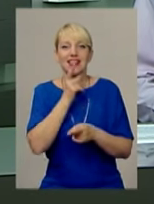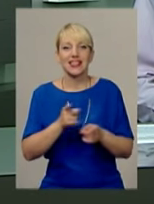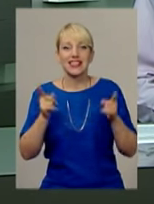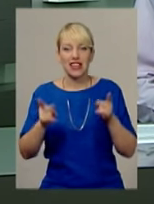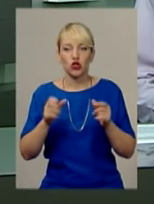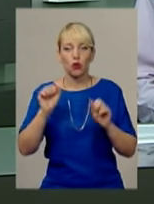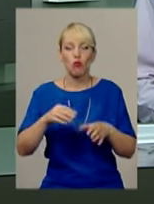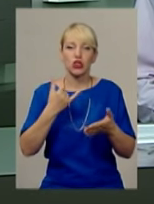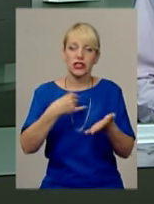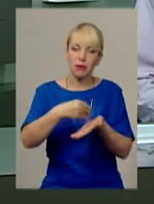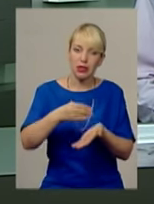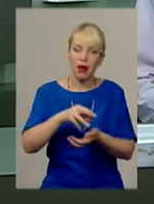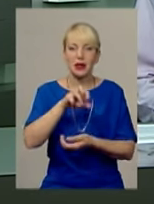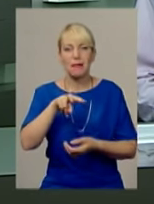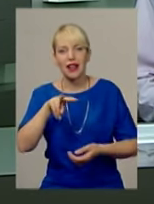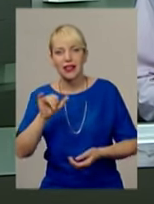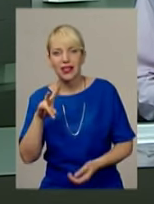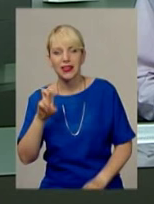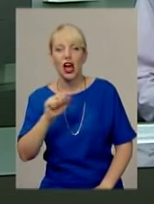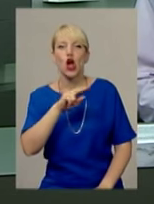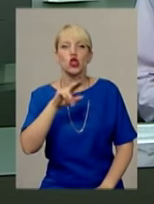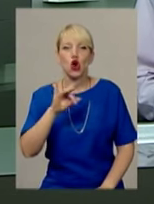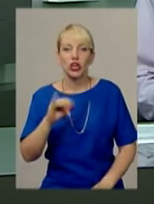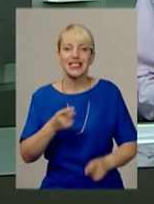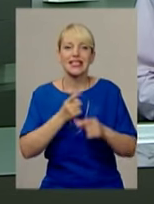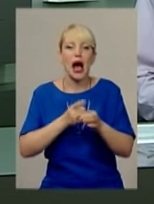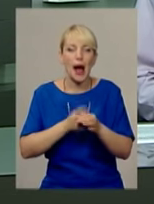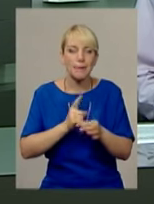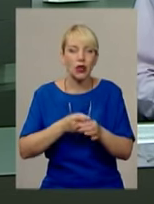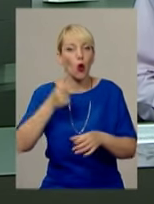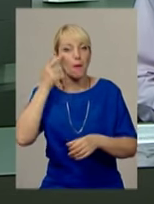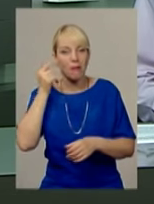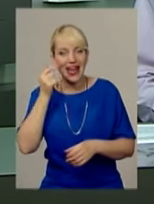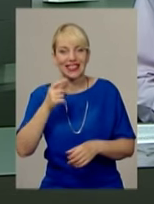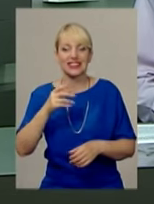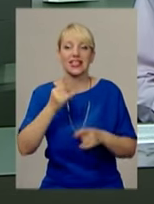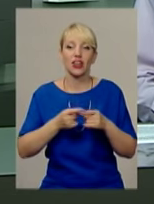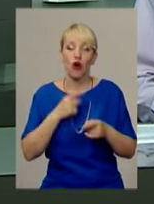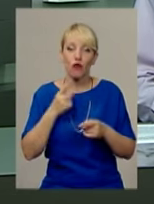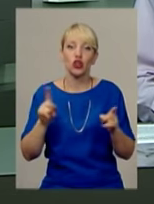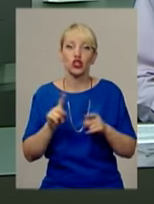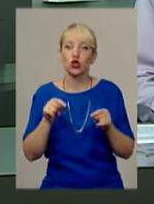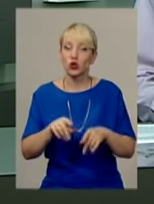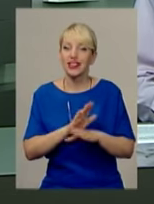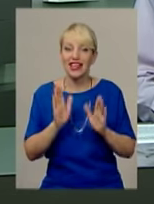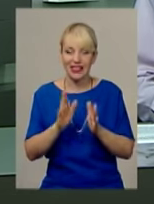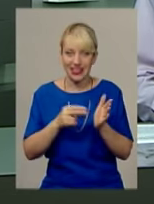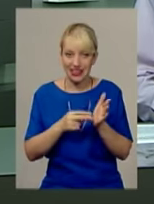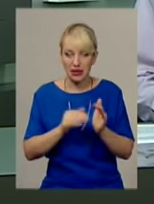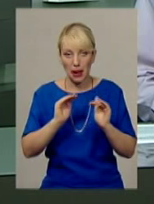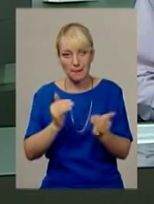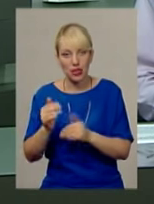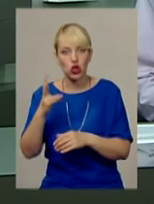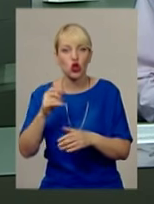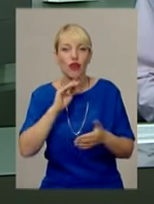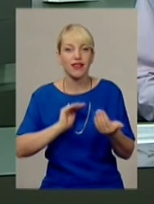зараз можна придбати і малину, і чорниці, абрикоси, персики, і вже навіть сливи. Покупці стверджують, що тут не тільки ціни менші, але і